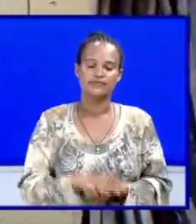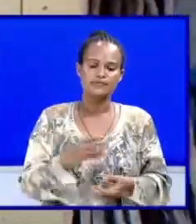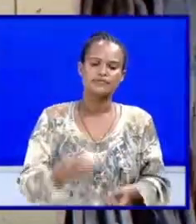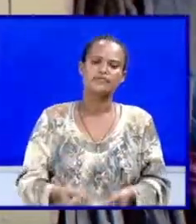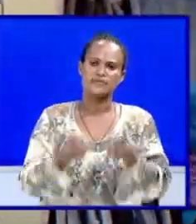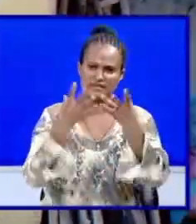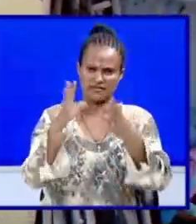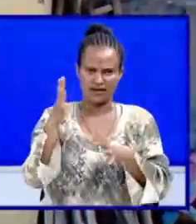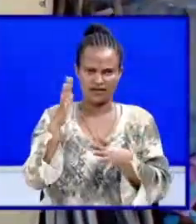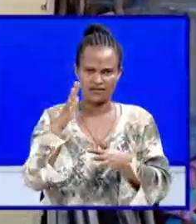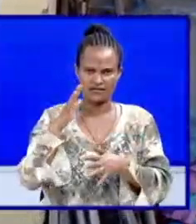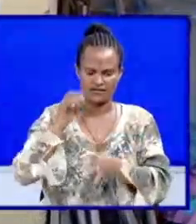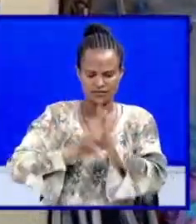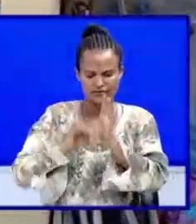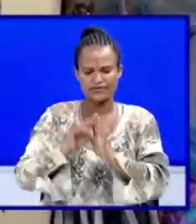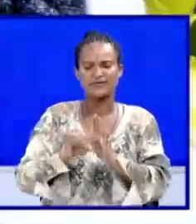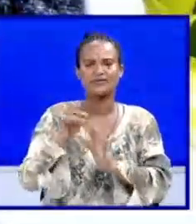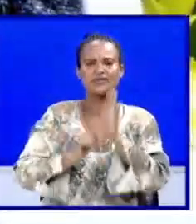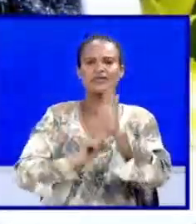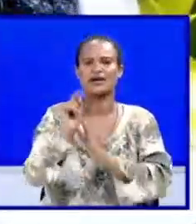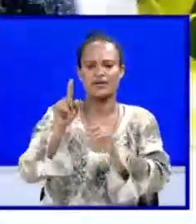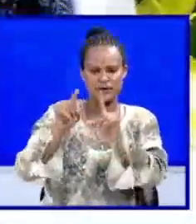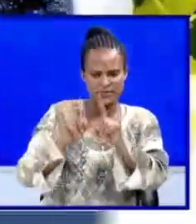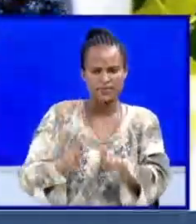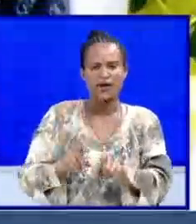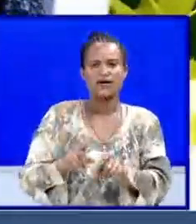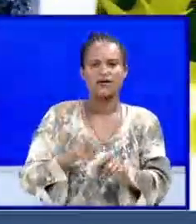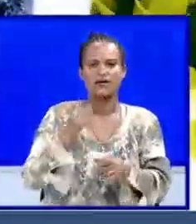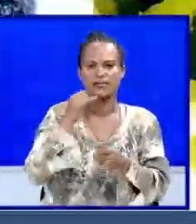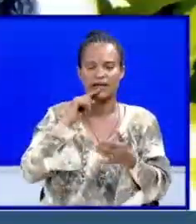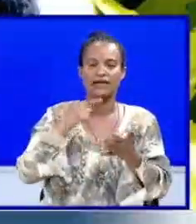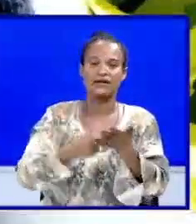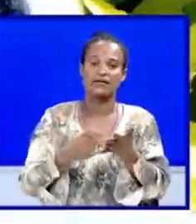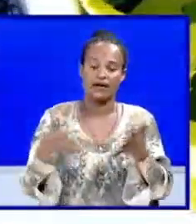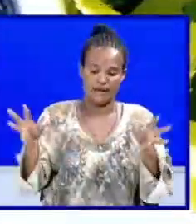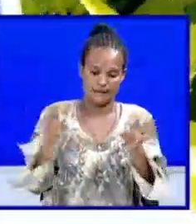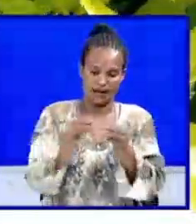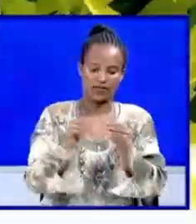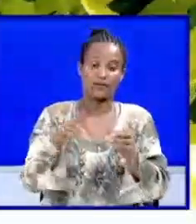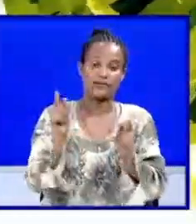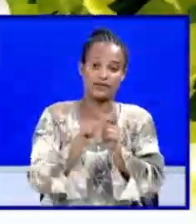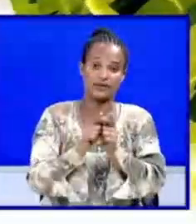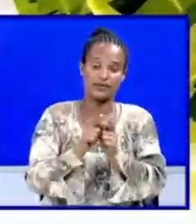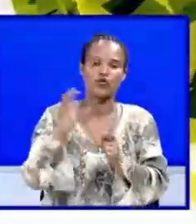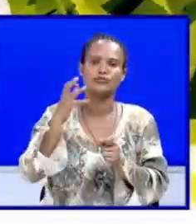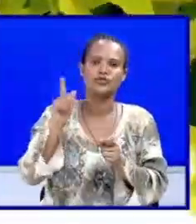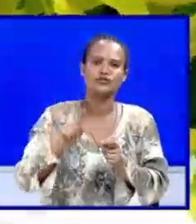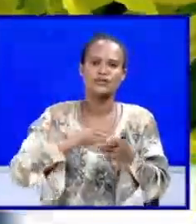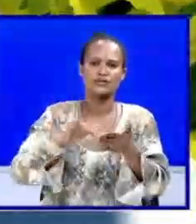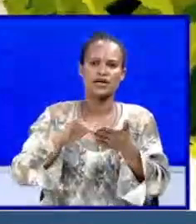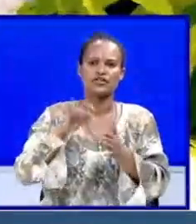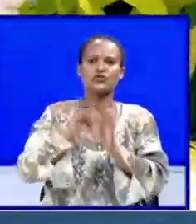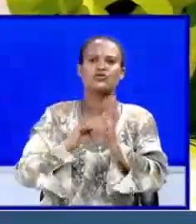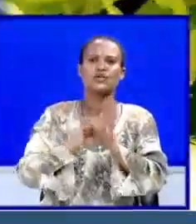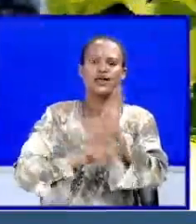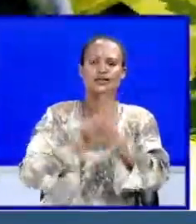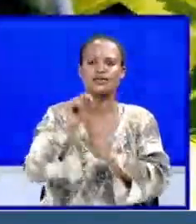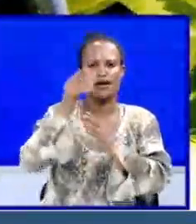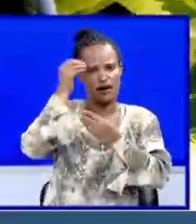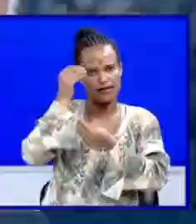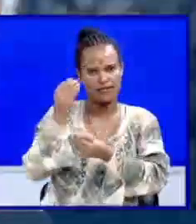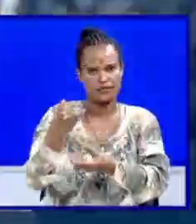በዝሕን ዓይነትን ገበናት ጽንተት ዘርኢ ትግራይ ንምምርማር ሓበሬታን መረዳእታን ኣብ ምእካብ ከም ዝርከብ ኮሚሽን መጽናዕቲ ጀኖሳይድ ትግራይ